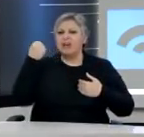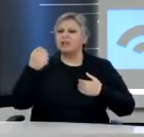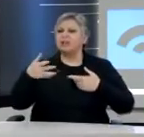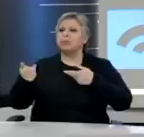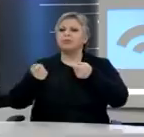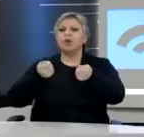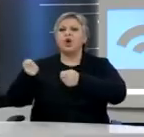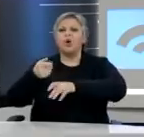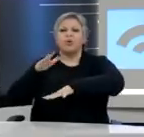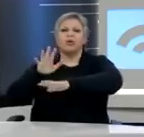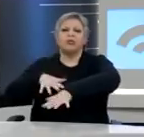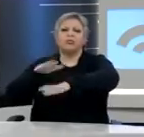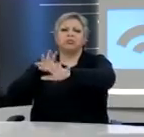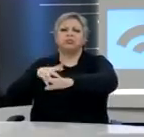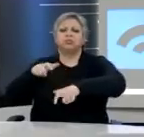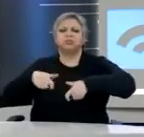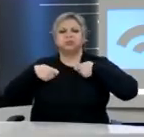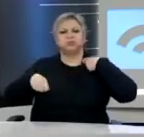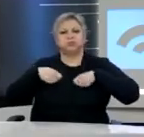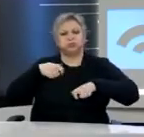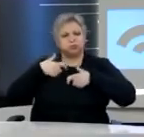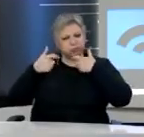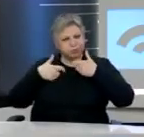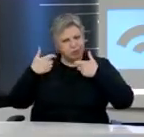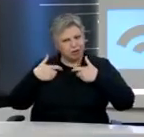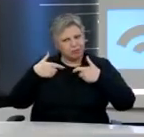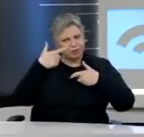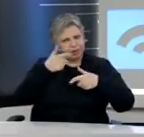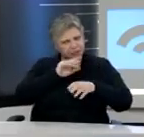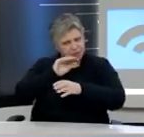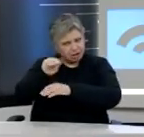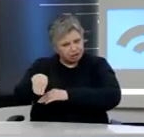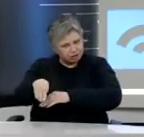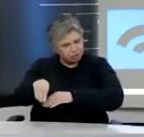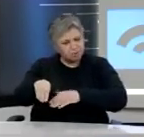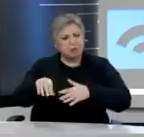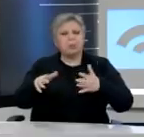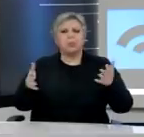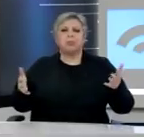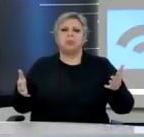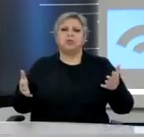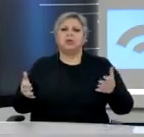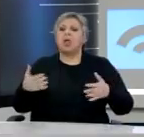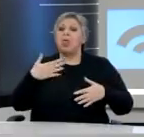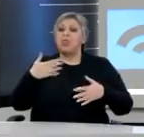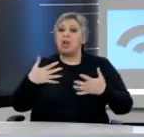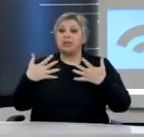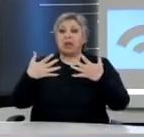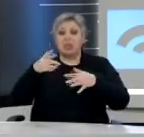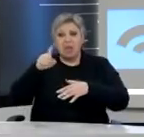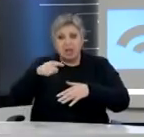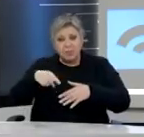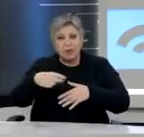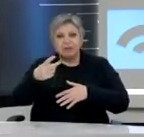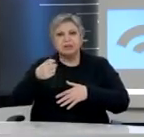δούμε. Κανένα πρόβλημα. Ποιο είναι το πρόβλημά σας. Ποιο είναι το πρόβλημά σας. Ήσυχα, ήσυχα. Θέλετε να φέρουμε σε 10 μέρες συμφωνία, σε 20, όποτε